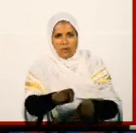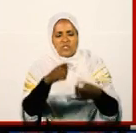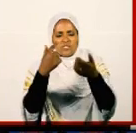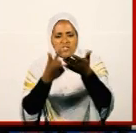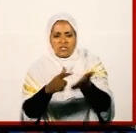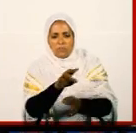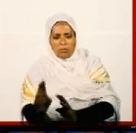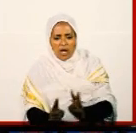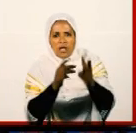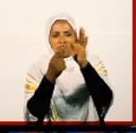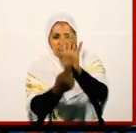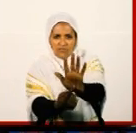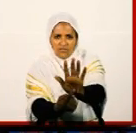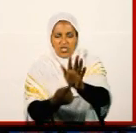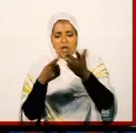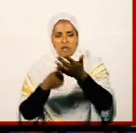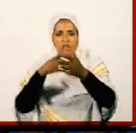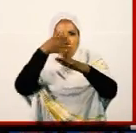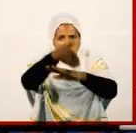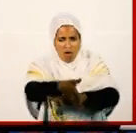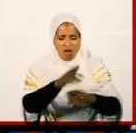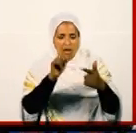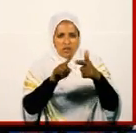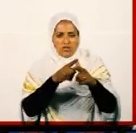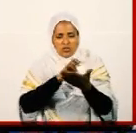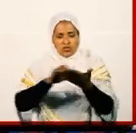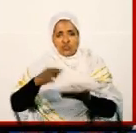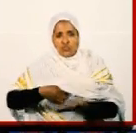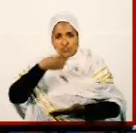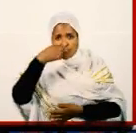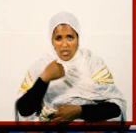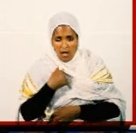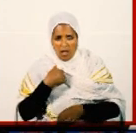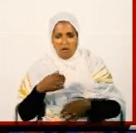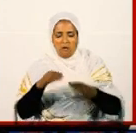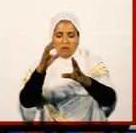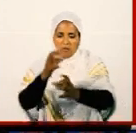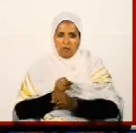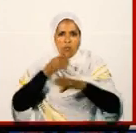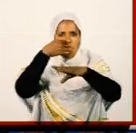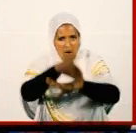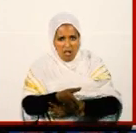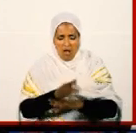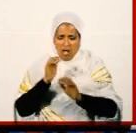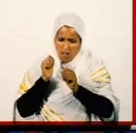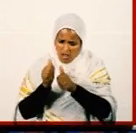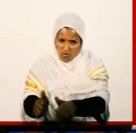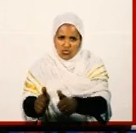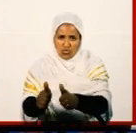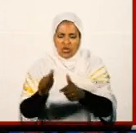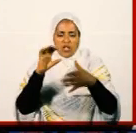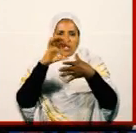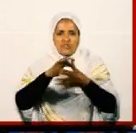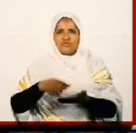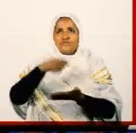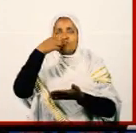አጠንክሩ። ስለዚህ ያንን መንገድ ማሳየት ከዚያ በኋላ እንግዲህ ያው ቅዱስ ቁርባኑን ከተቀበሉ በኋላ ያው